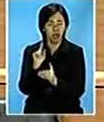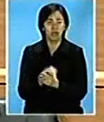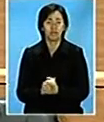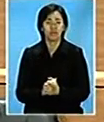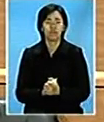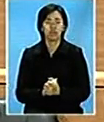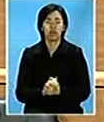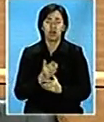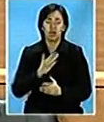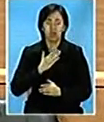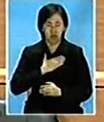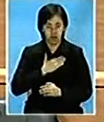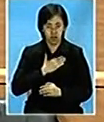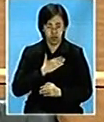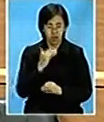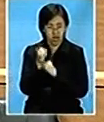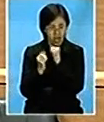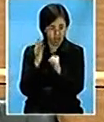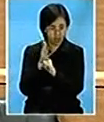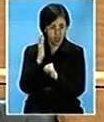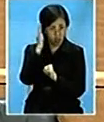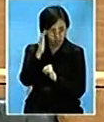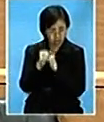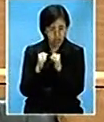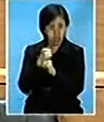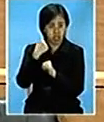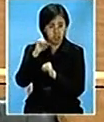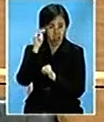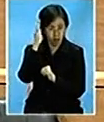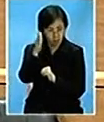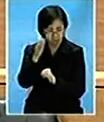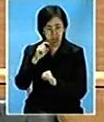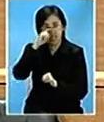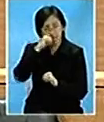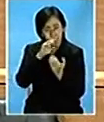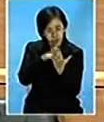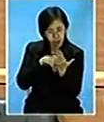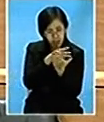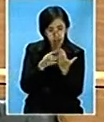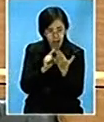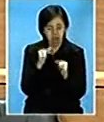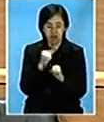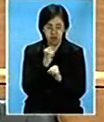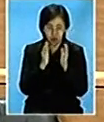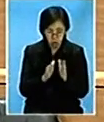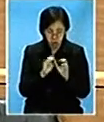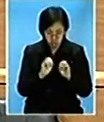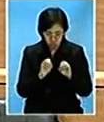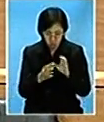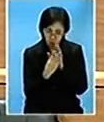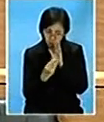ดบทบาทของเราเนี่ยใน5ปี10ปียังไงนะครับเพื่อจะได้ผลิตบุคลากรได้ตรงตามความต้